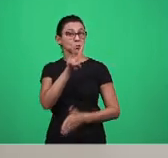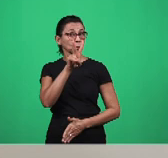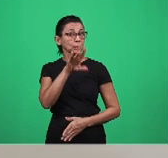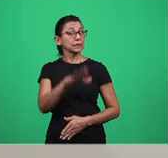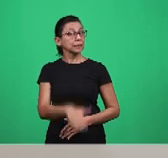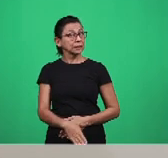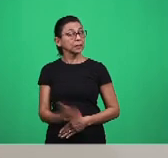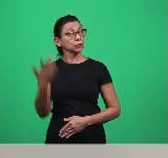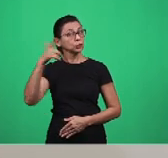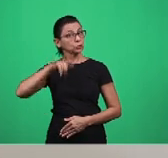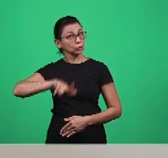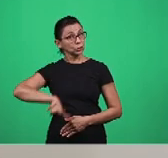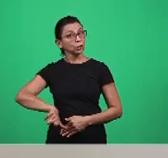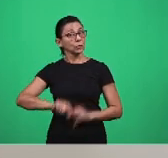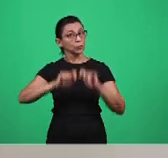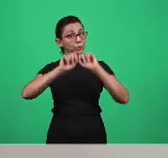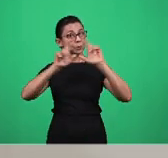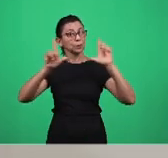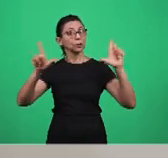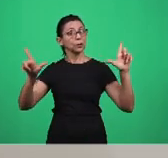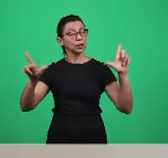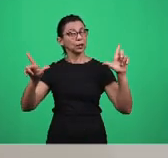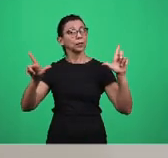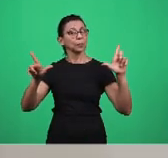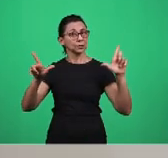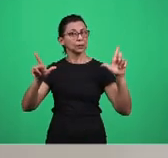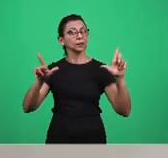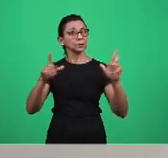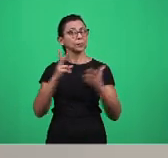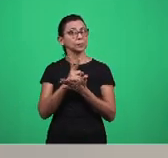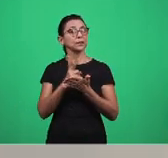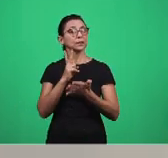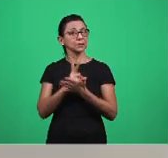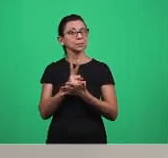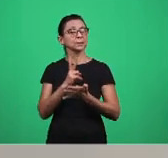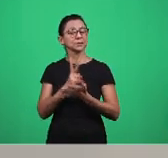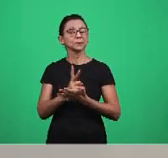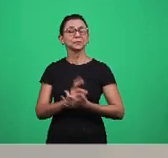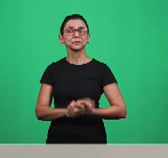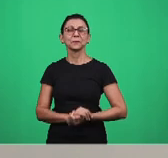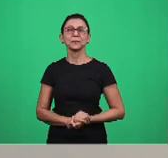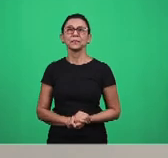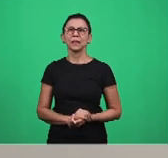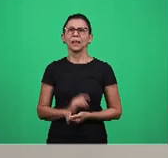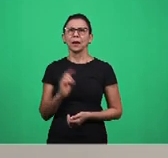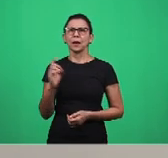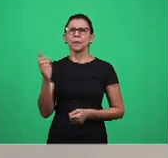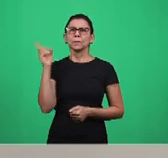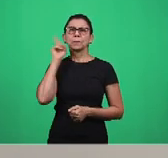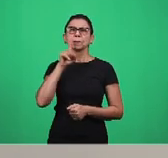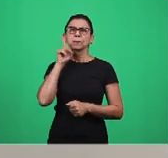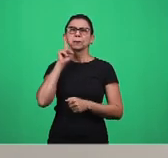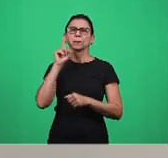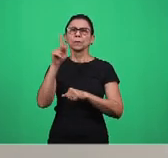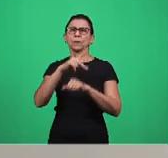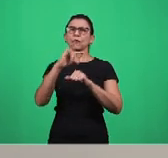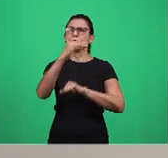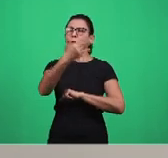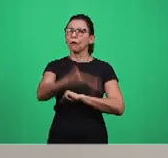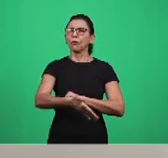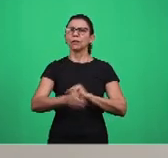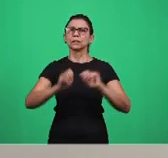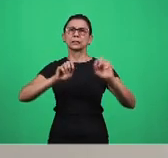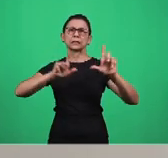La même programmation. Mais nous avons une programmation aux États-Unis aussi de télévision de tout le monde maintenant.